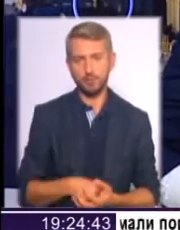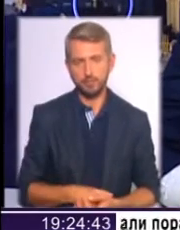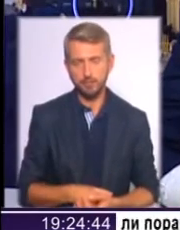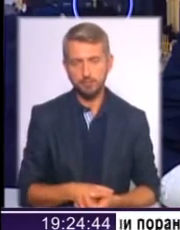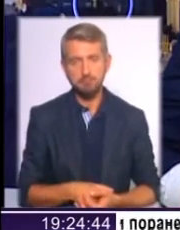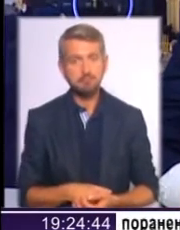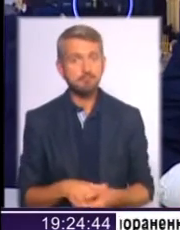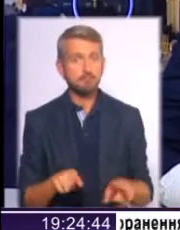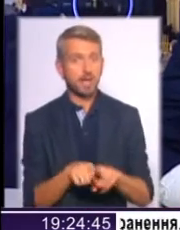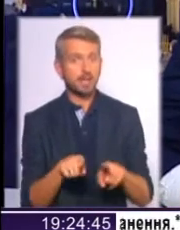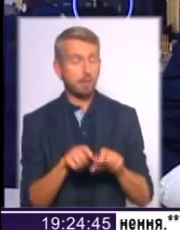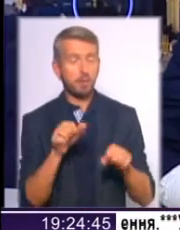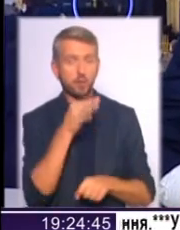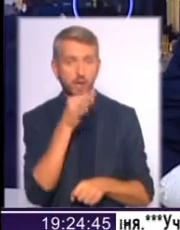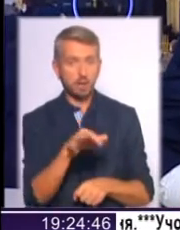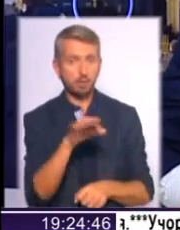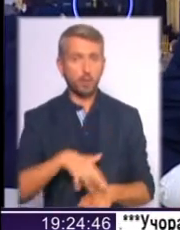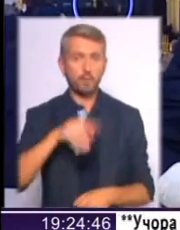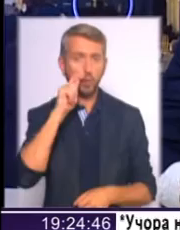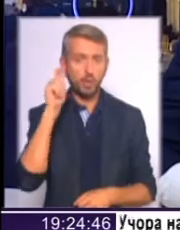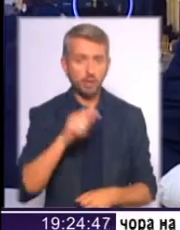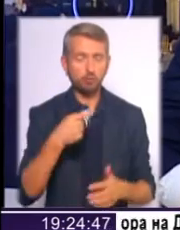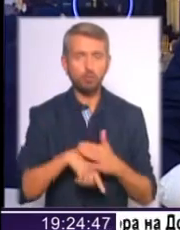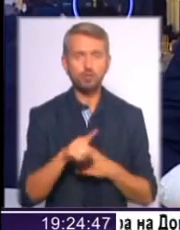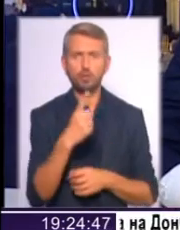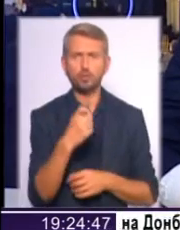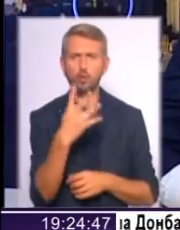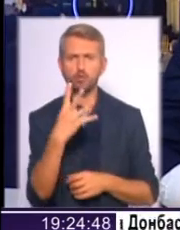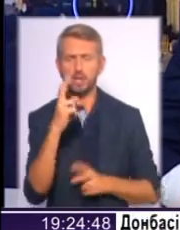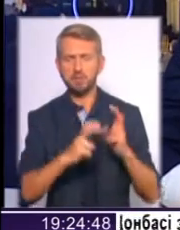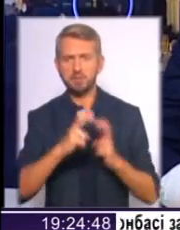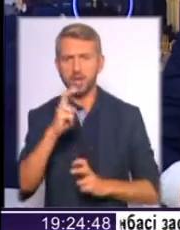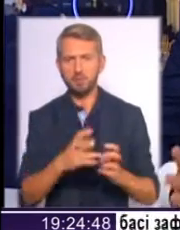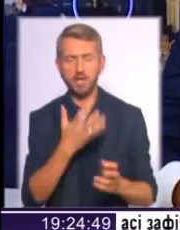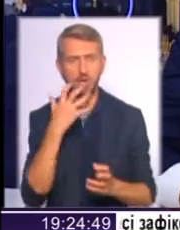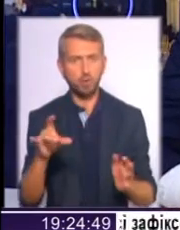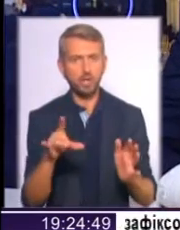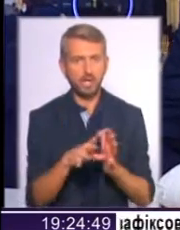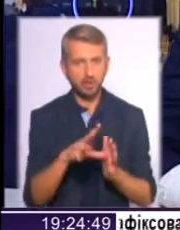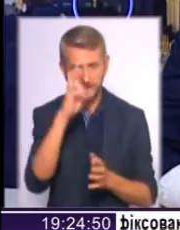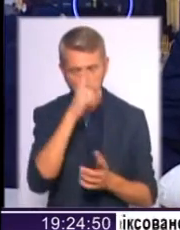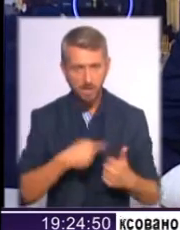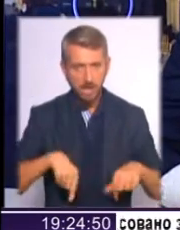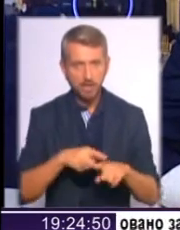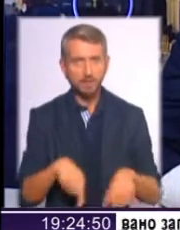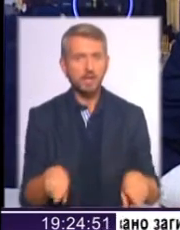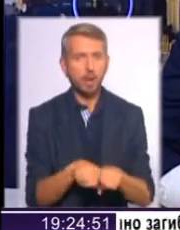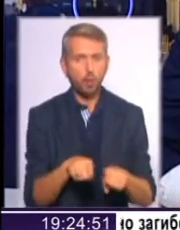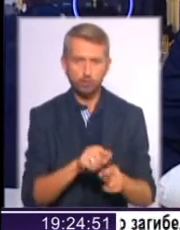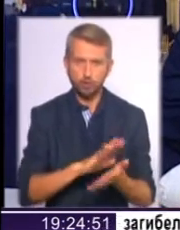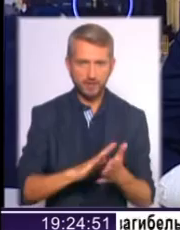те ж саме можна казати про всю Україну, тому що 104 підприємства теплоенергетичних в країні в такому ж